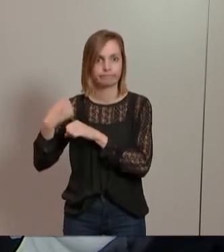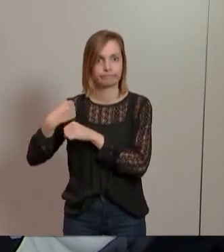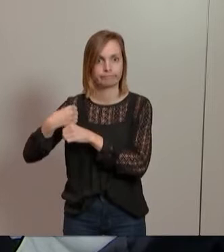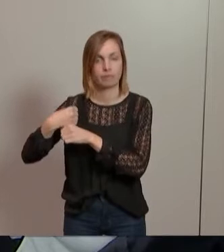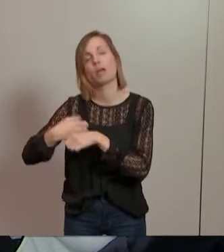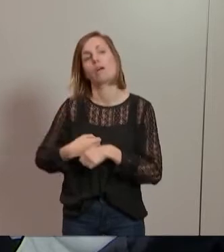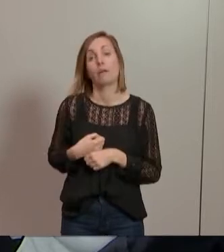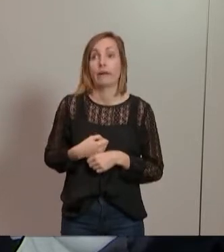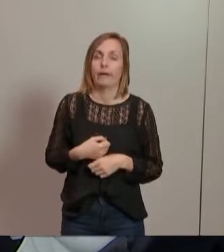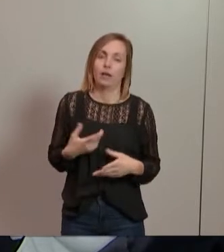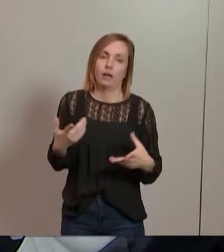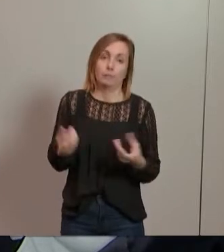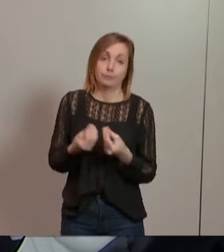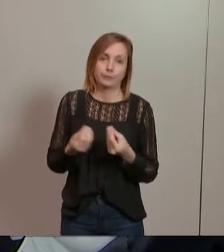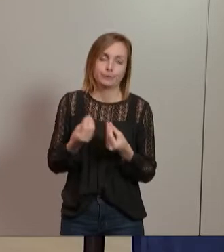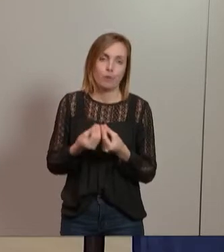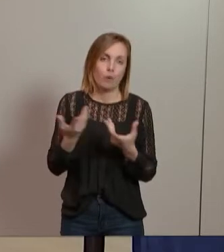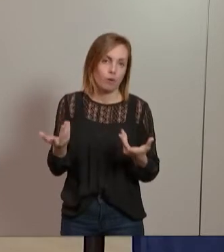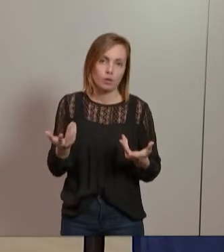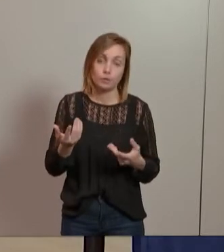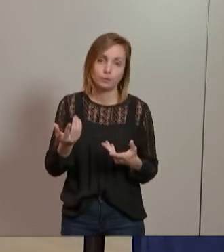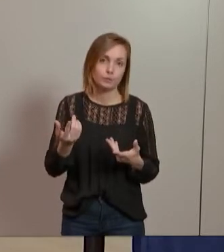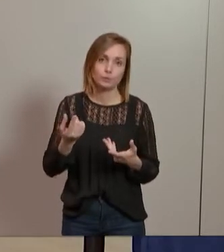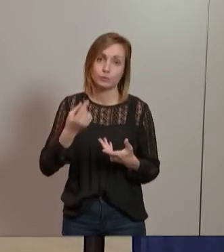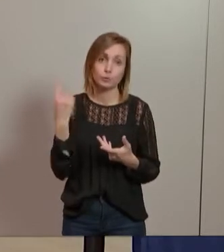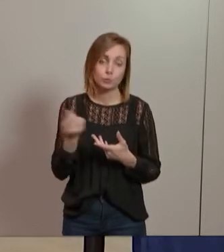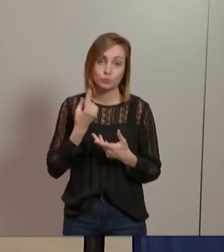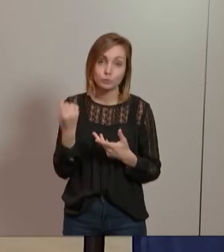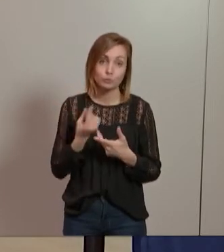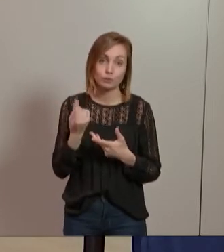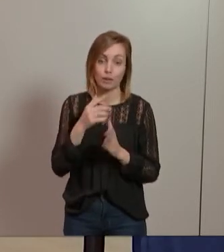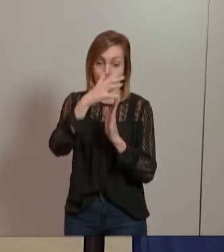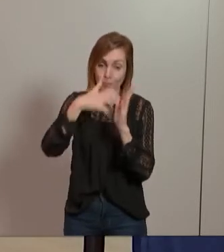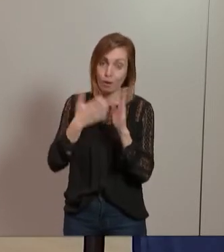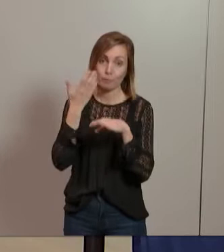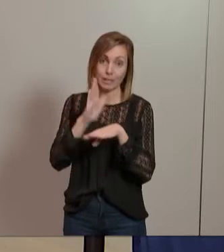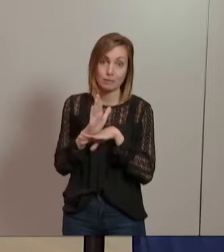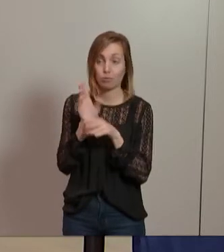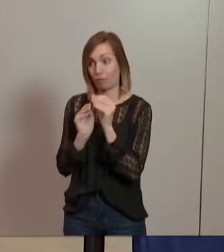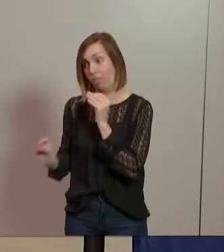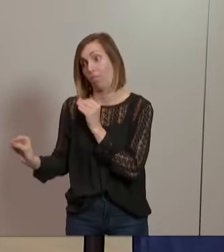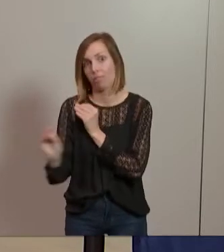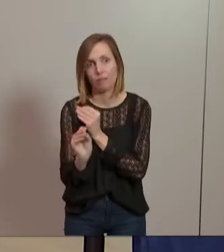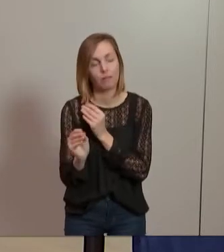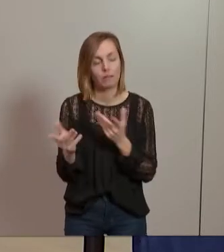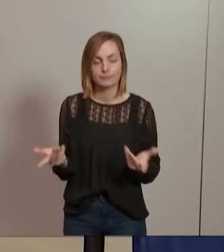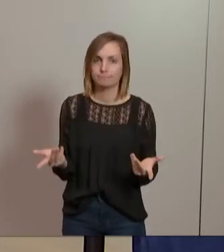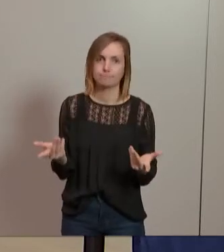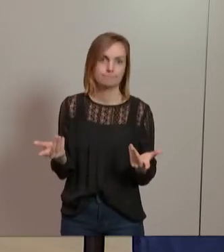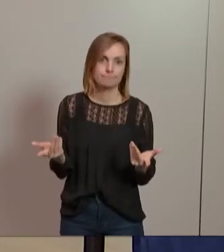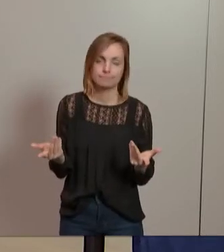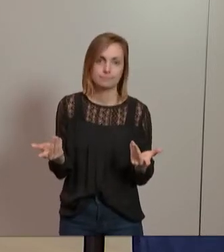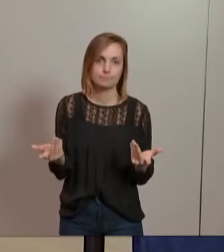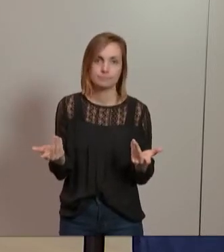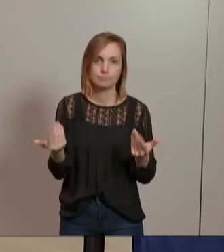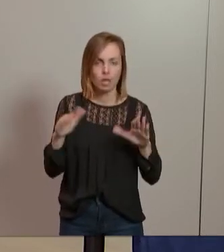décalage qu'il y a toujours dans la présentation du rapport On comprend bien néanmoins